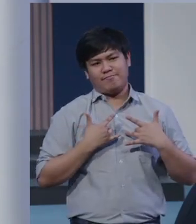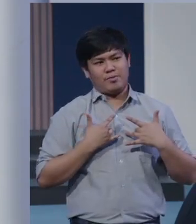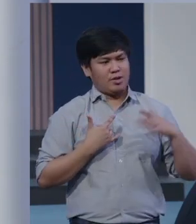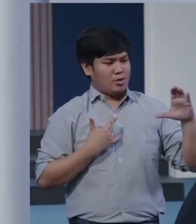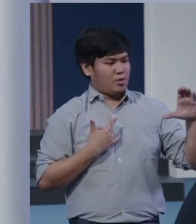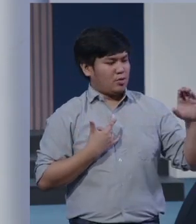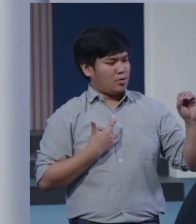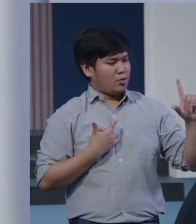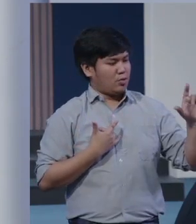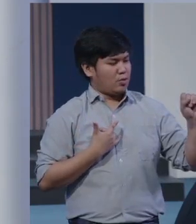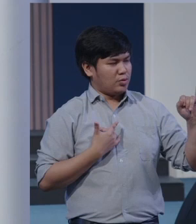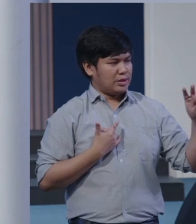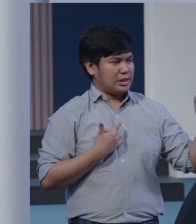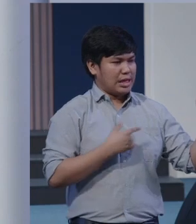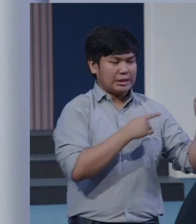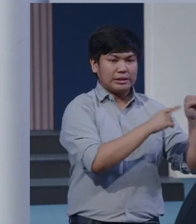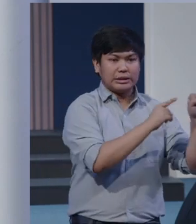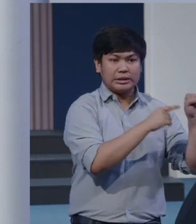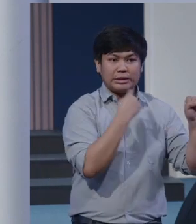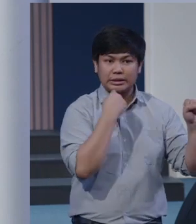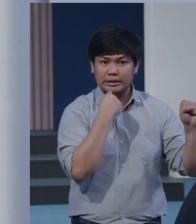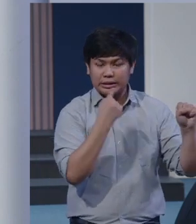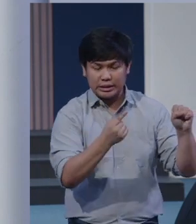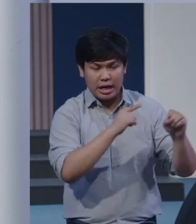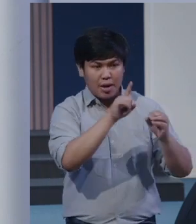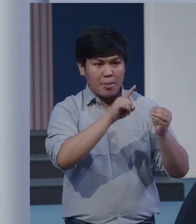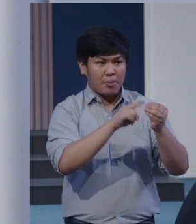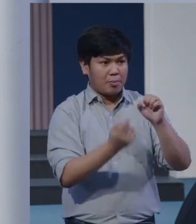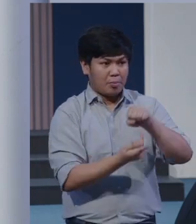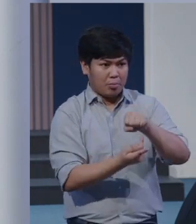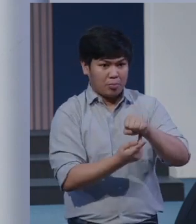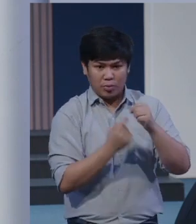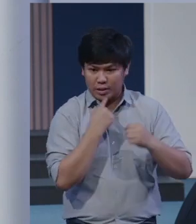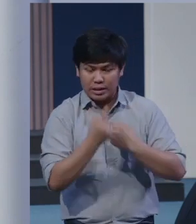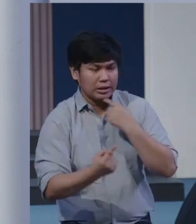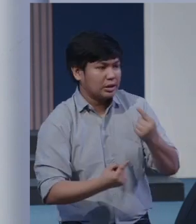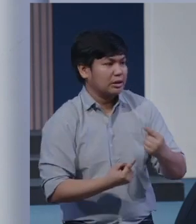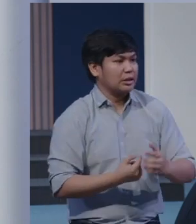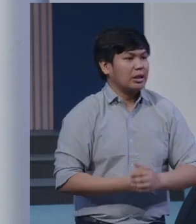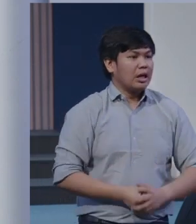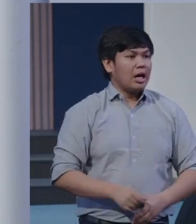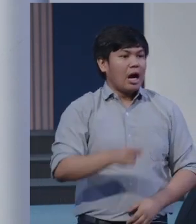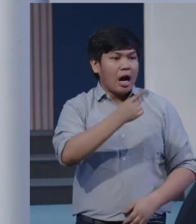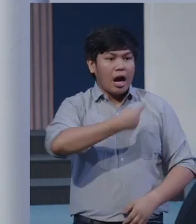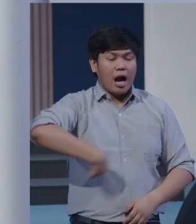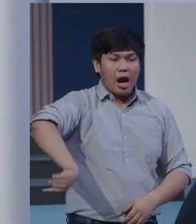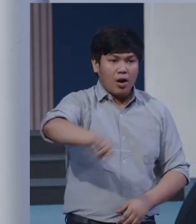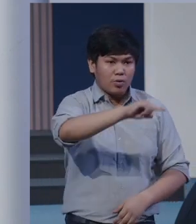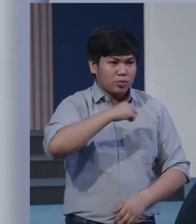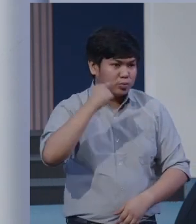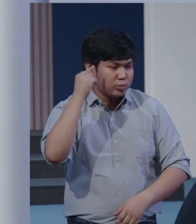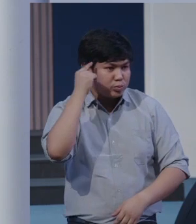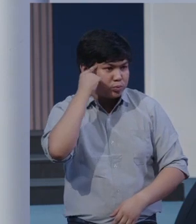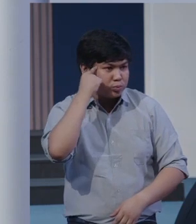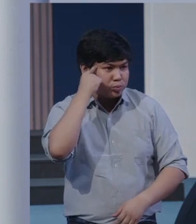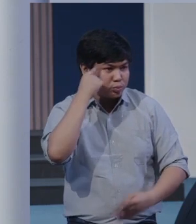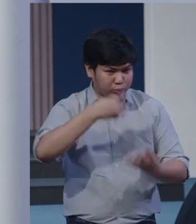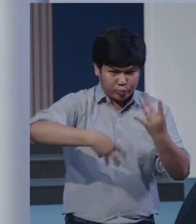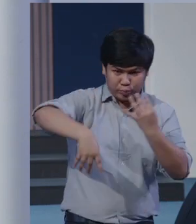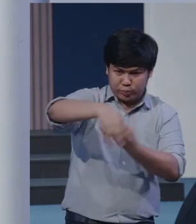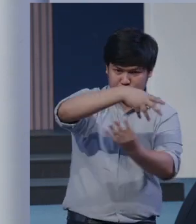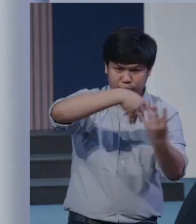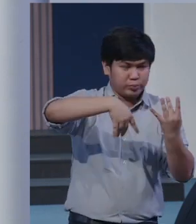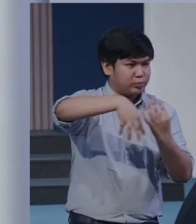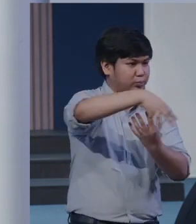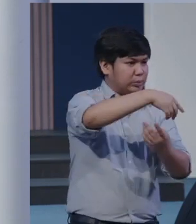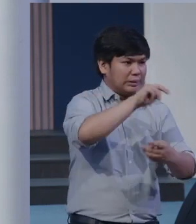colossians na sulat ni ni Pablo no ay ang konsepto ng pakikiisa kay